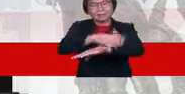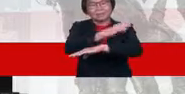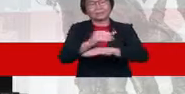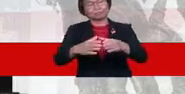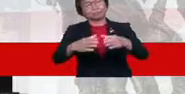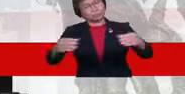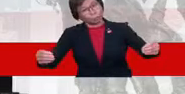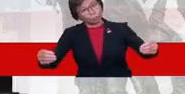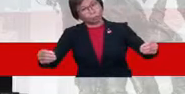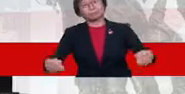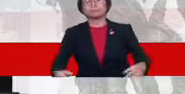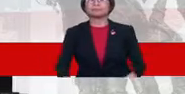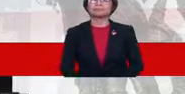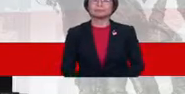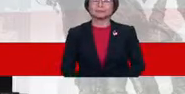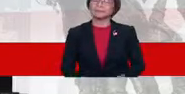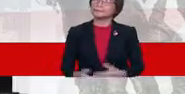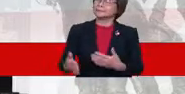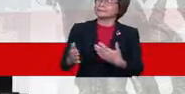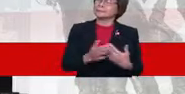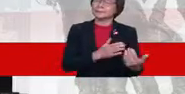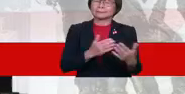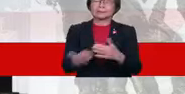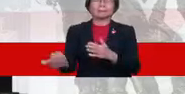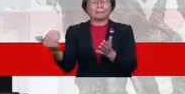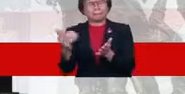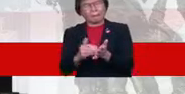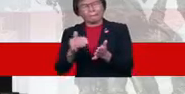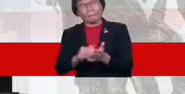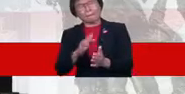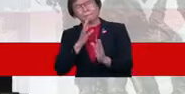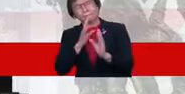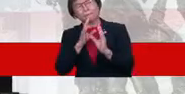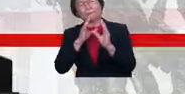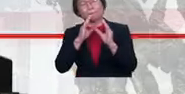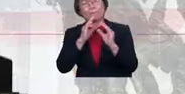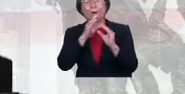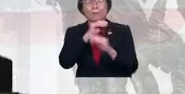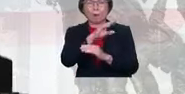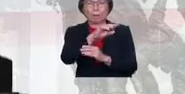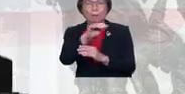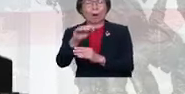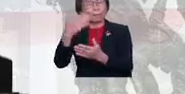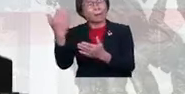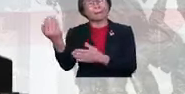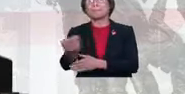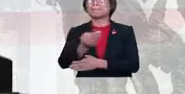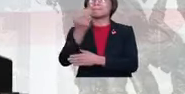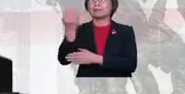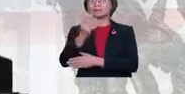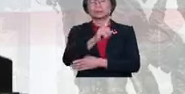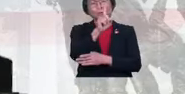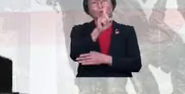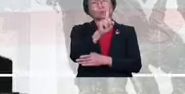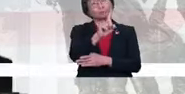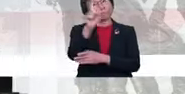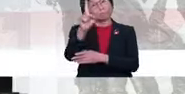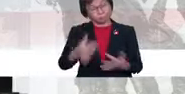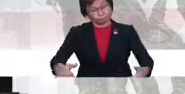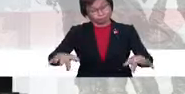keyboard Hai biarpun ia sering diperkatakan namun lumrah sesuatu yang penting